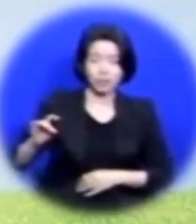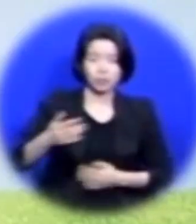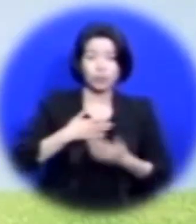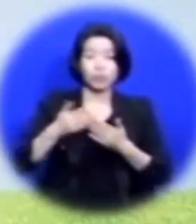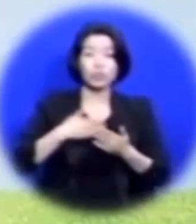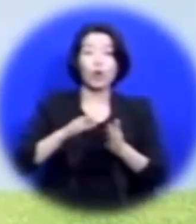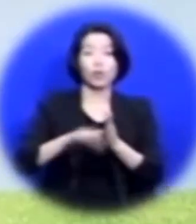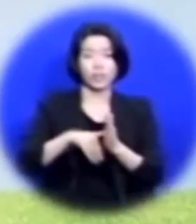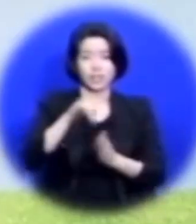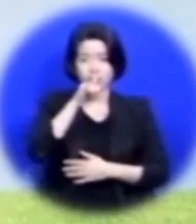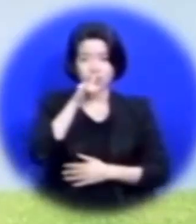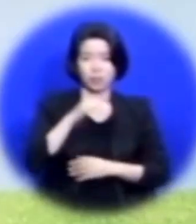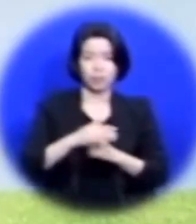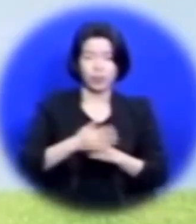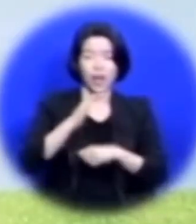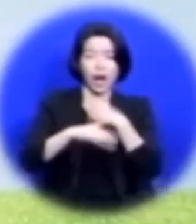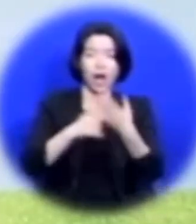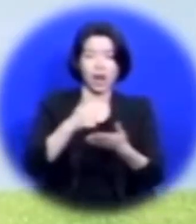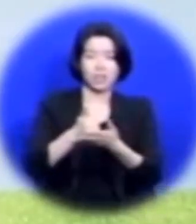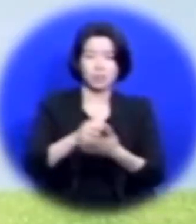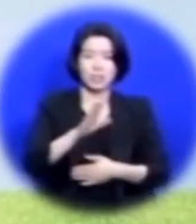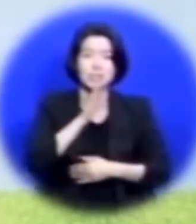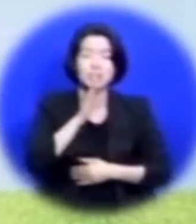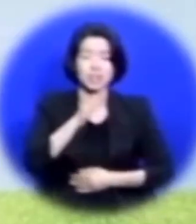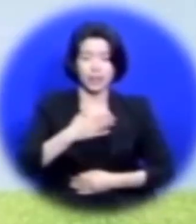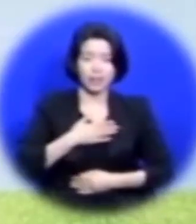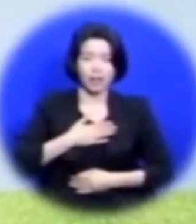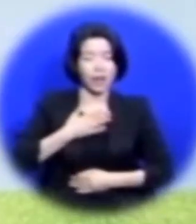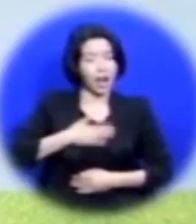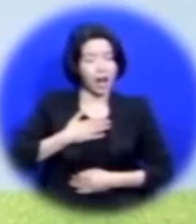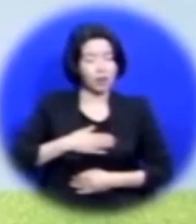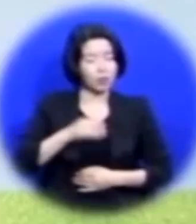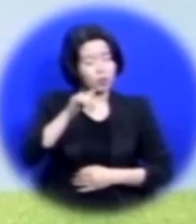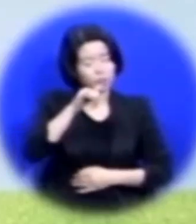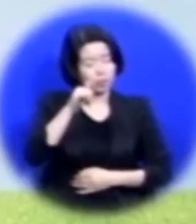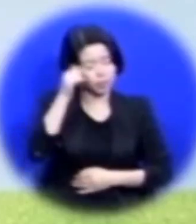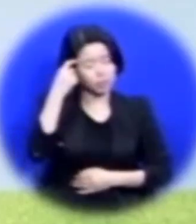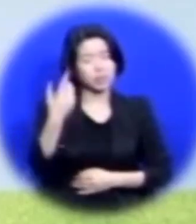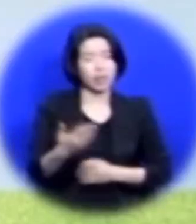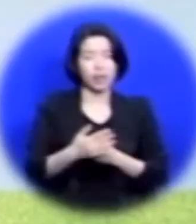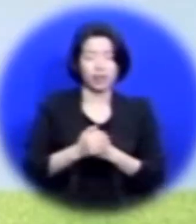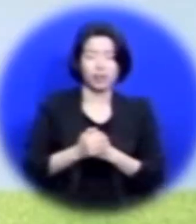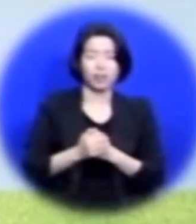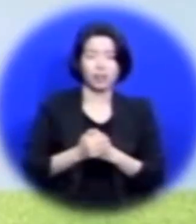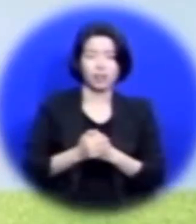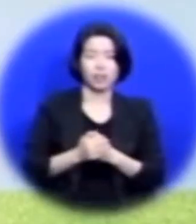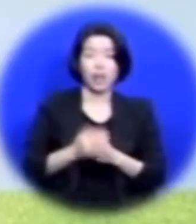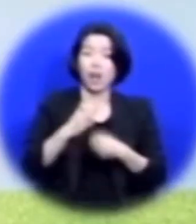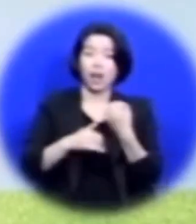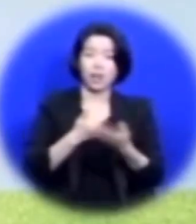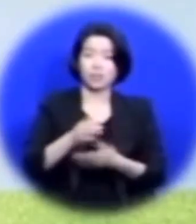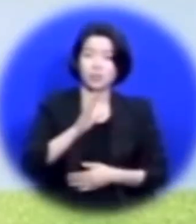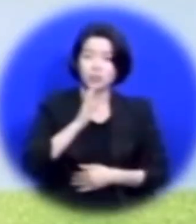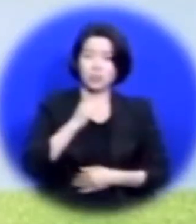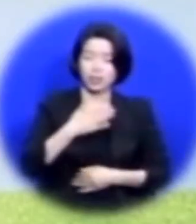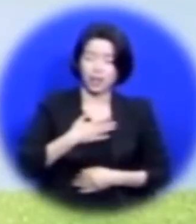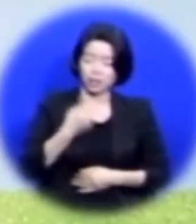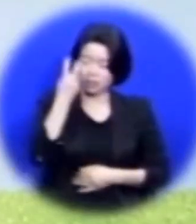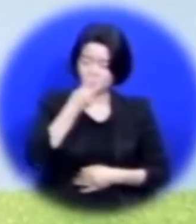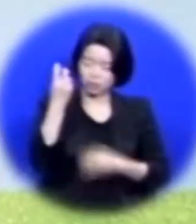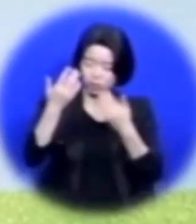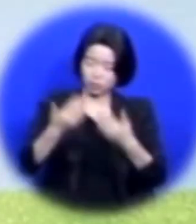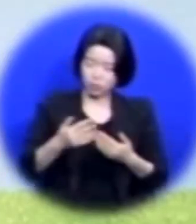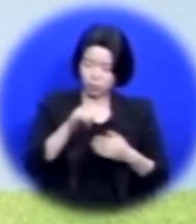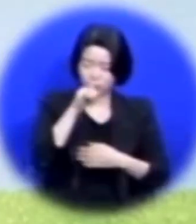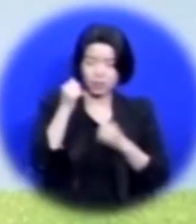때가 있잖아요 1 아니면 진짜 나를 알고 계실까 하나님은 정말 나를 지키고 계시는